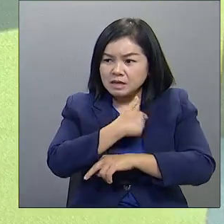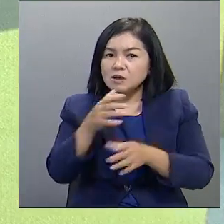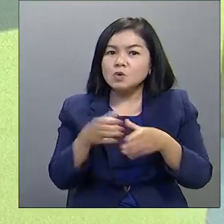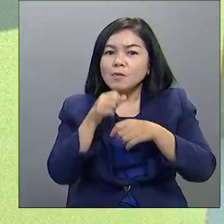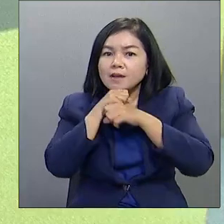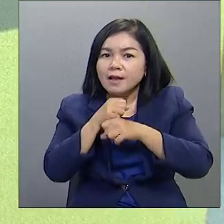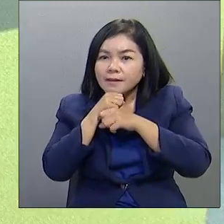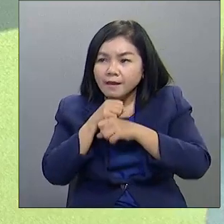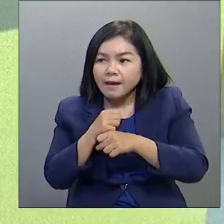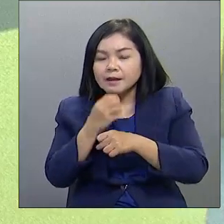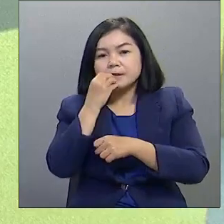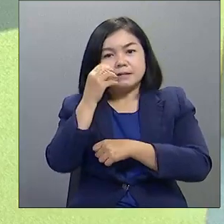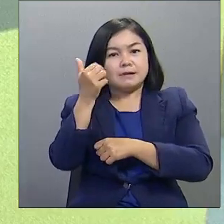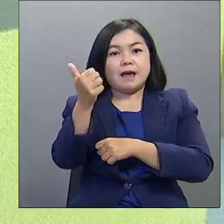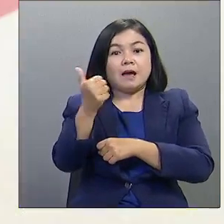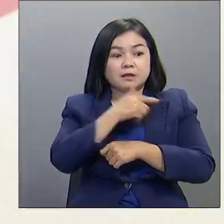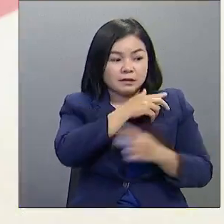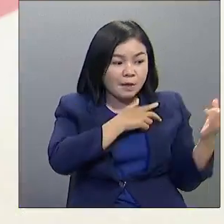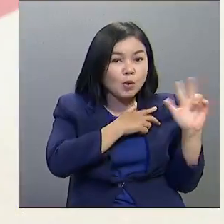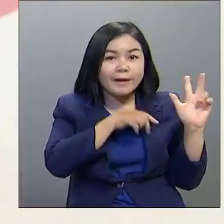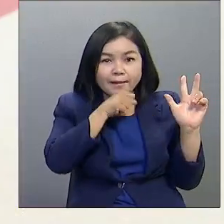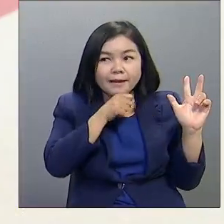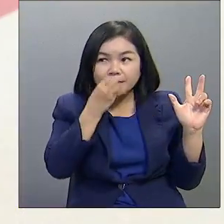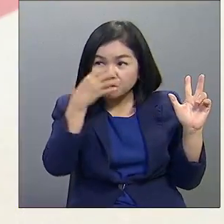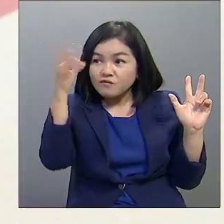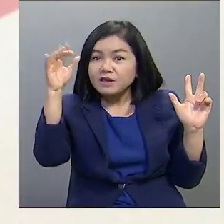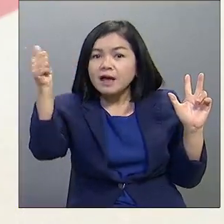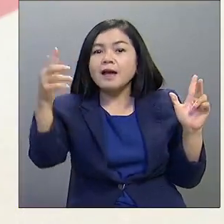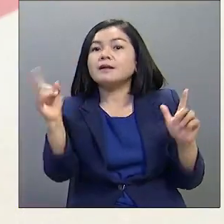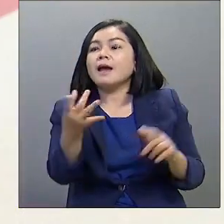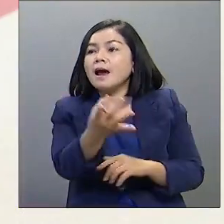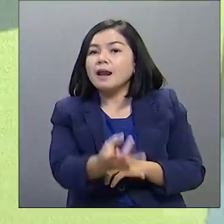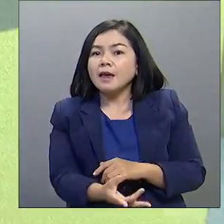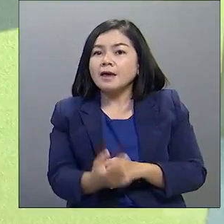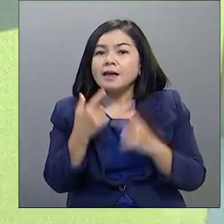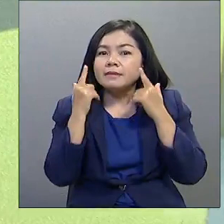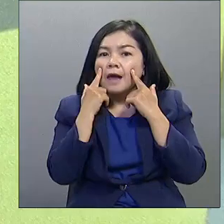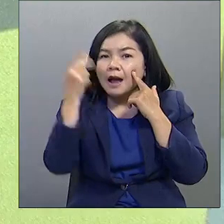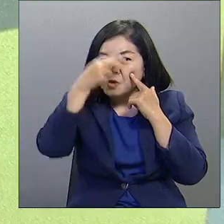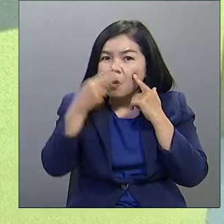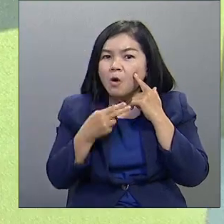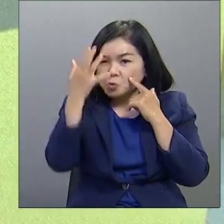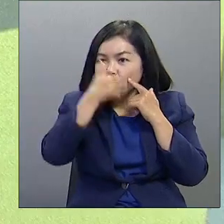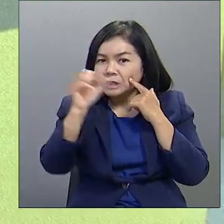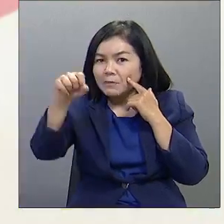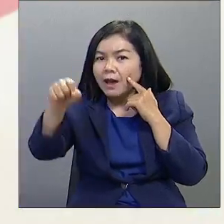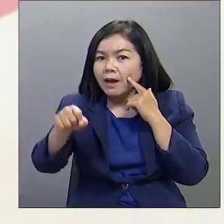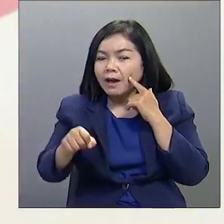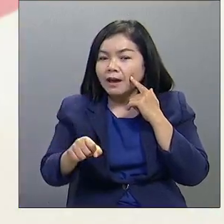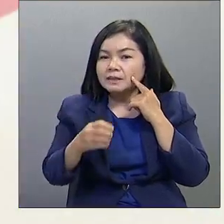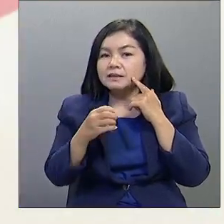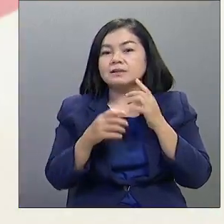าตาดีเพราะฉะนั้นเรา3คนอาจจะเข้าข่าย เหรอฮ ะ อันไหนครับเราอยู่ในพาร์ทไหน หน้าตาดี แล้วไ